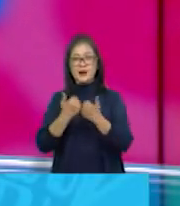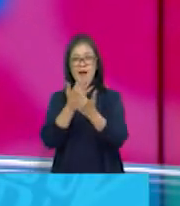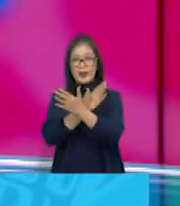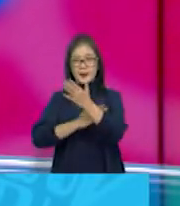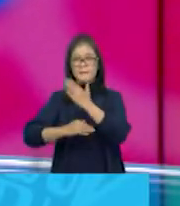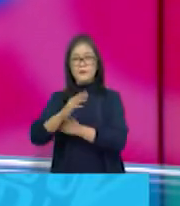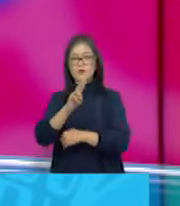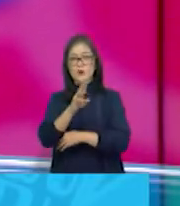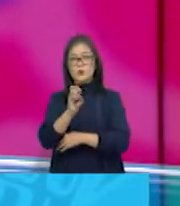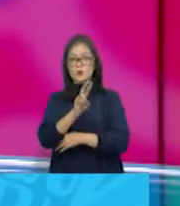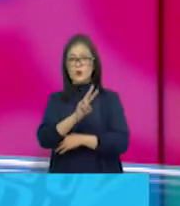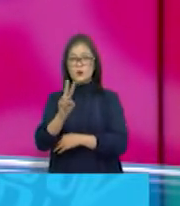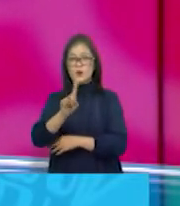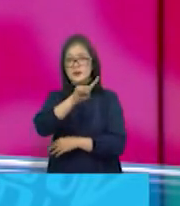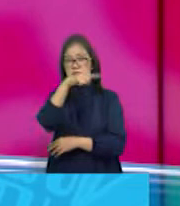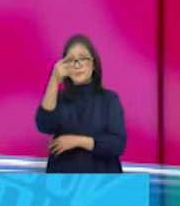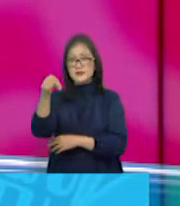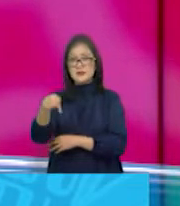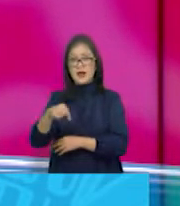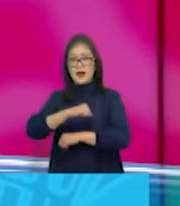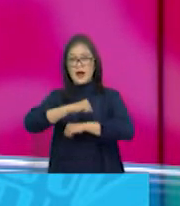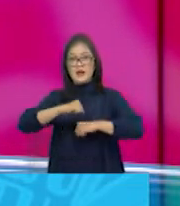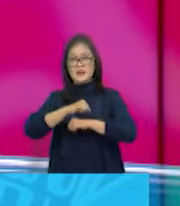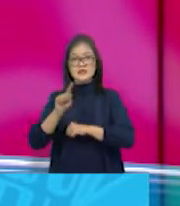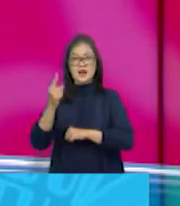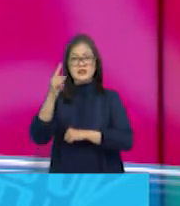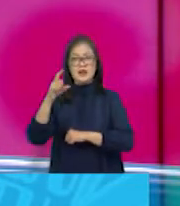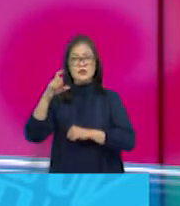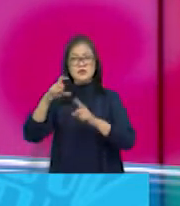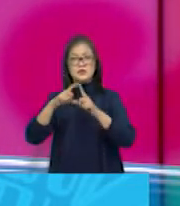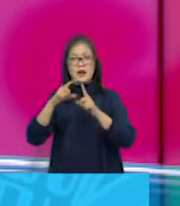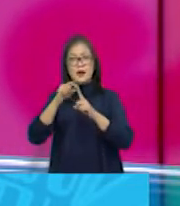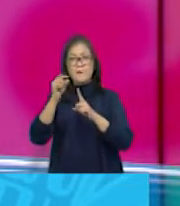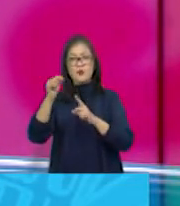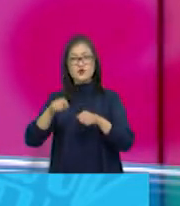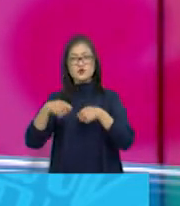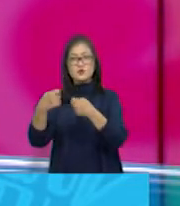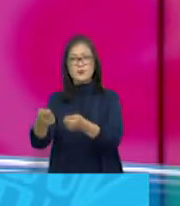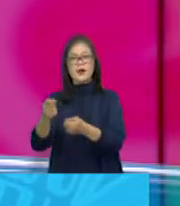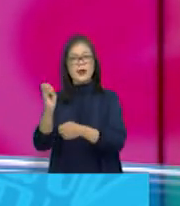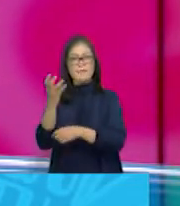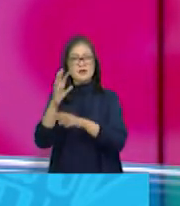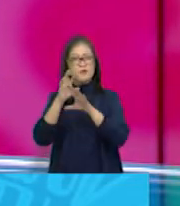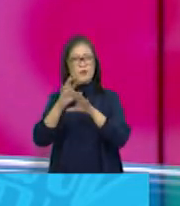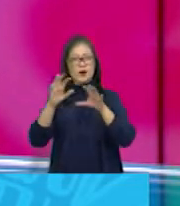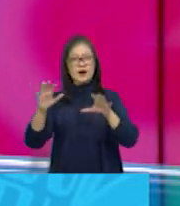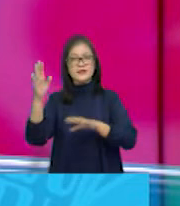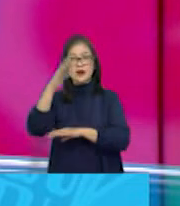2022. Hingga saat ini, para atletik menjadi salah satu cabur penyumbang emas terbanyak di hari ketiga pelaksanaan Asian Para